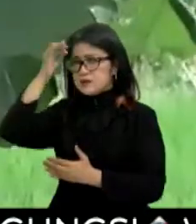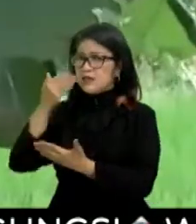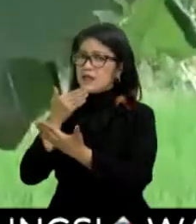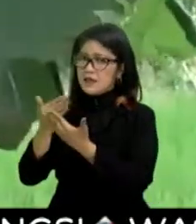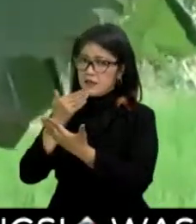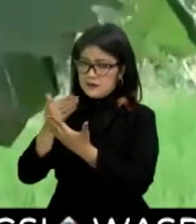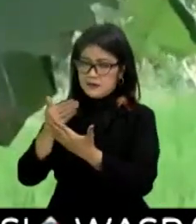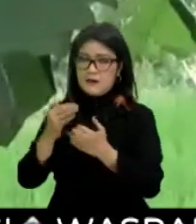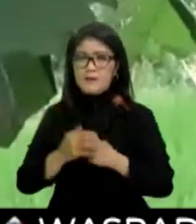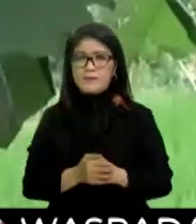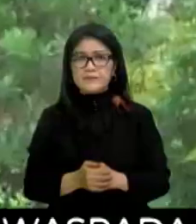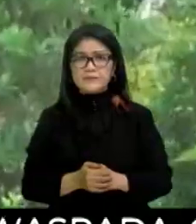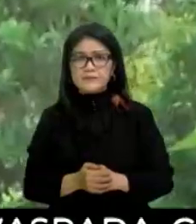Alifah news melaporkan